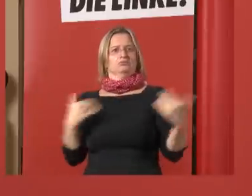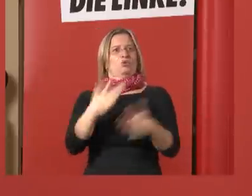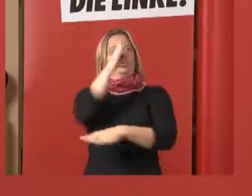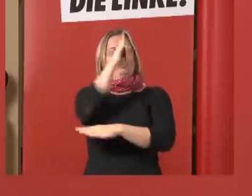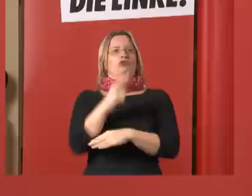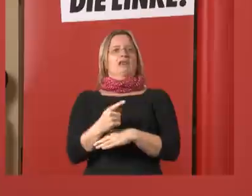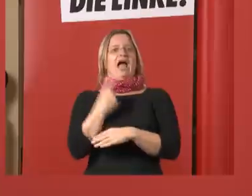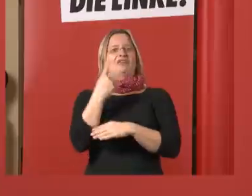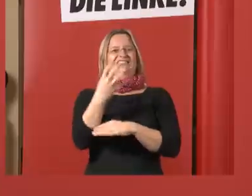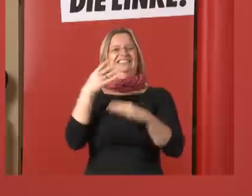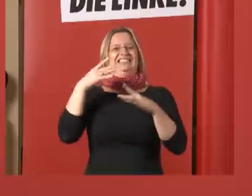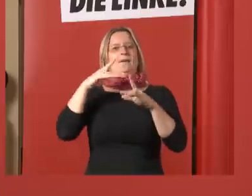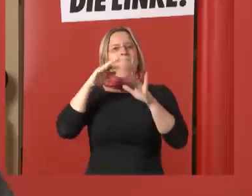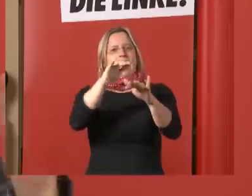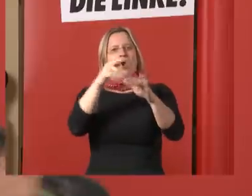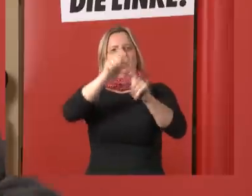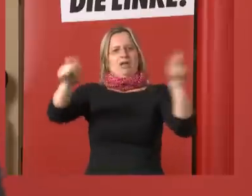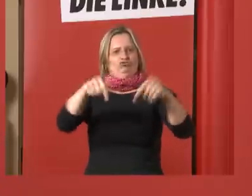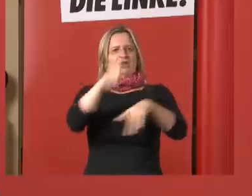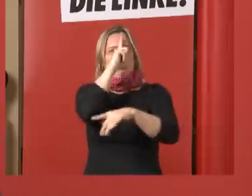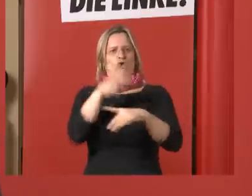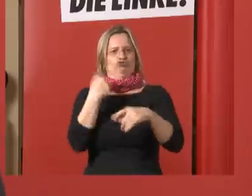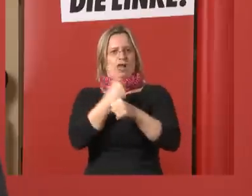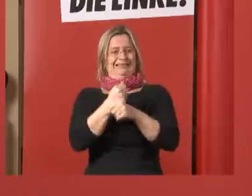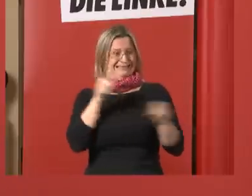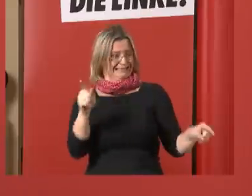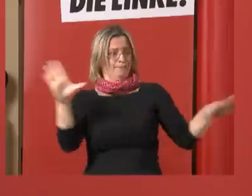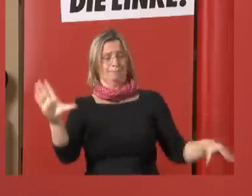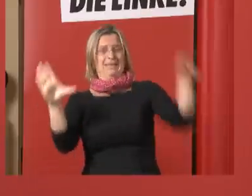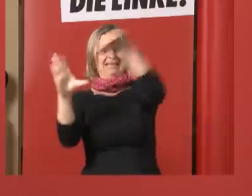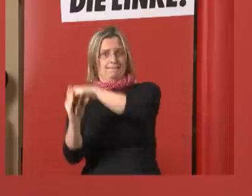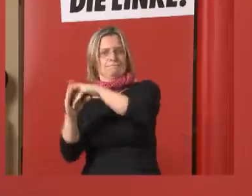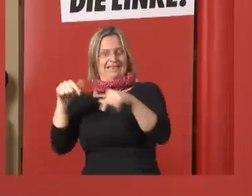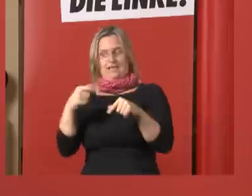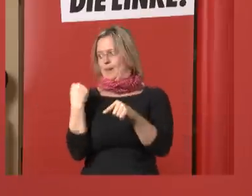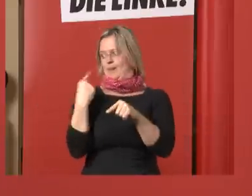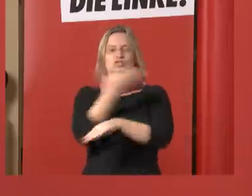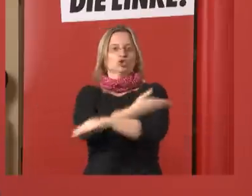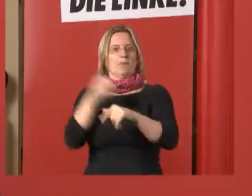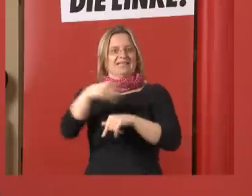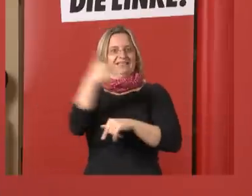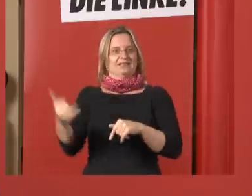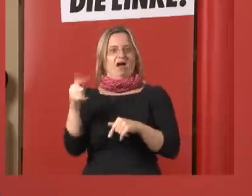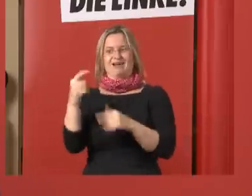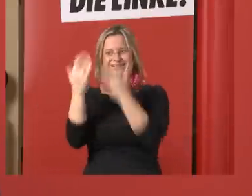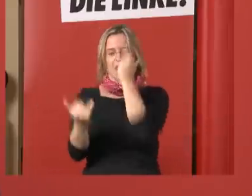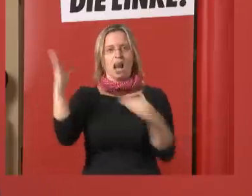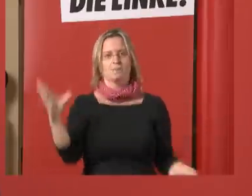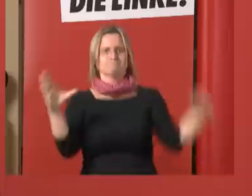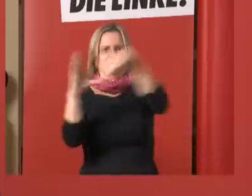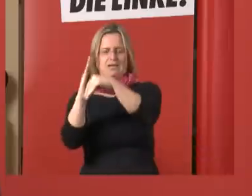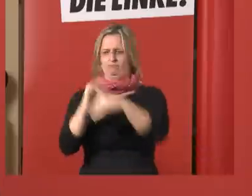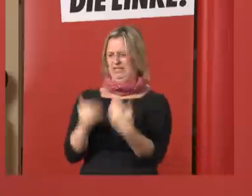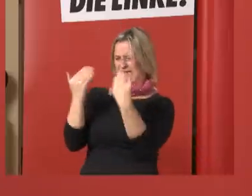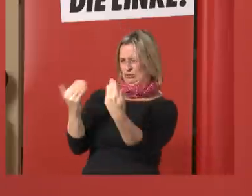wie hoch die Erwerbstätigenquote ist, also die 41 Millionen Menschen, die in Deutschland beschäftigt sind. Diese 300.000 zählen da plötzlich mit